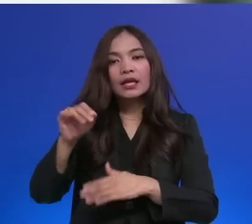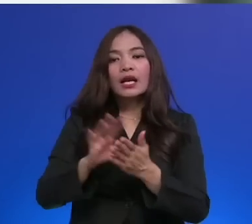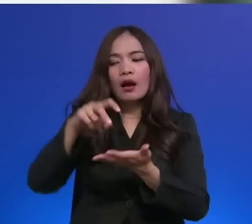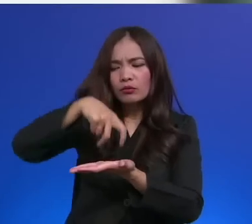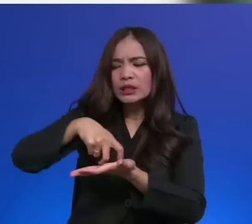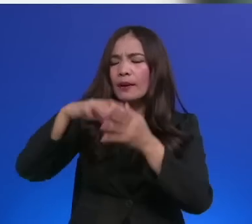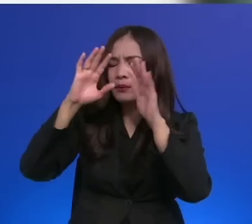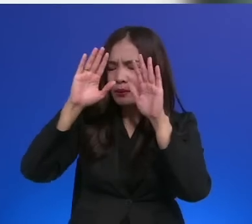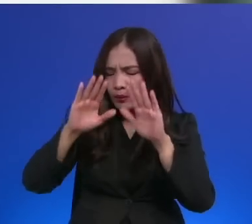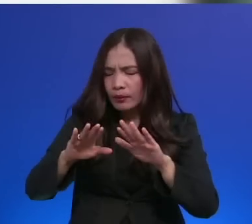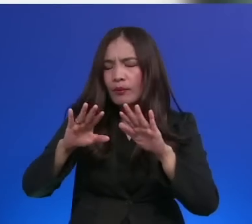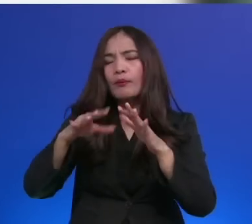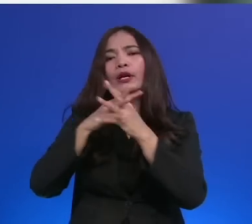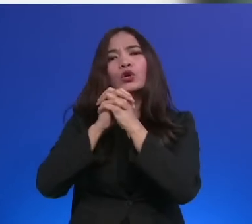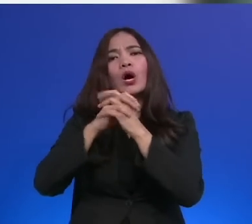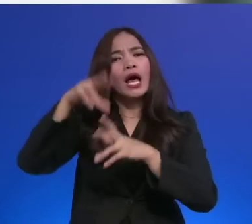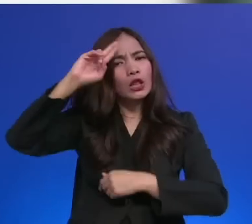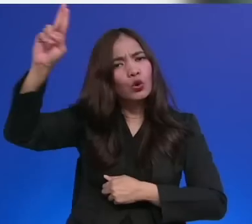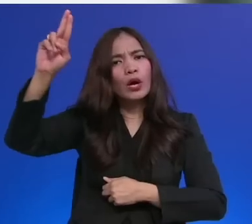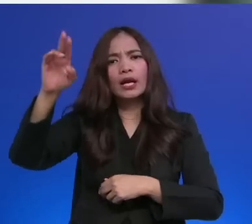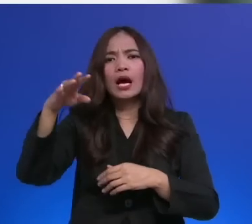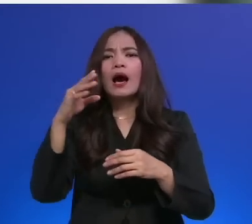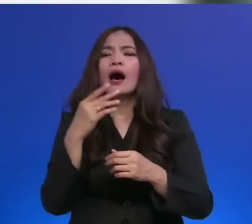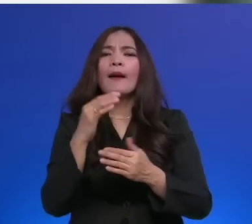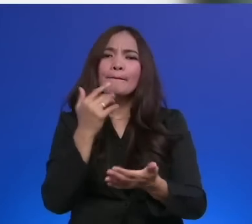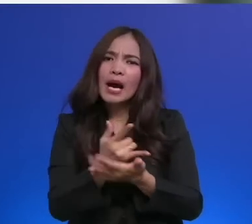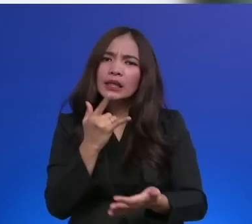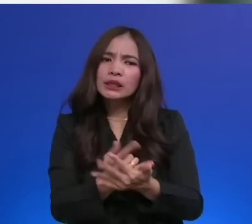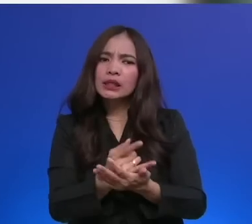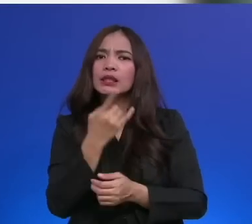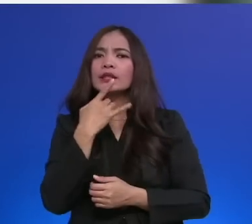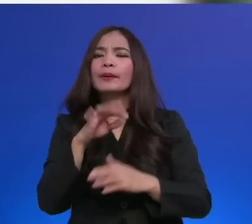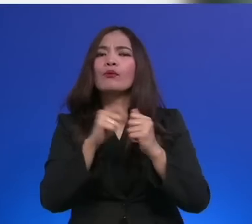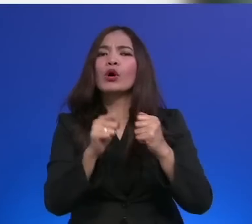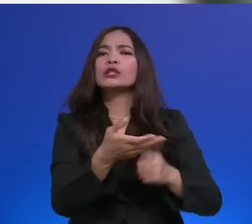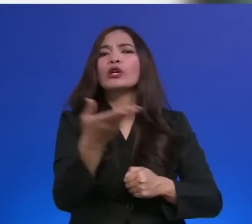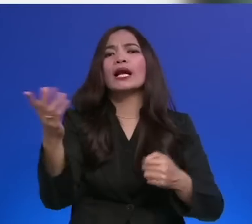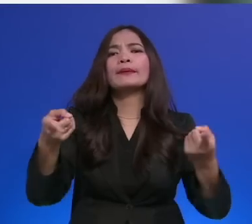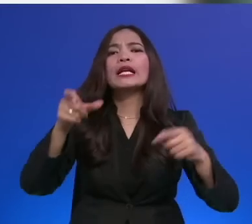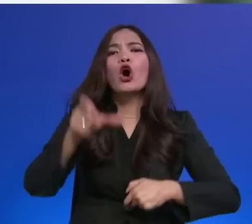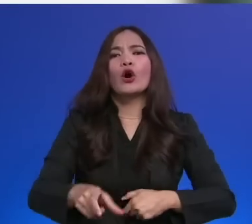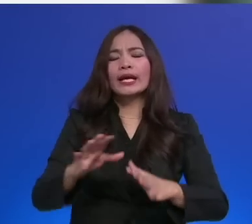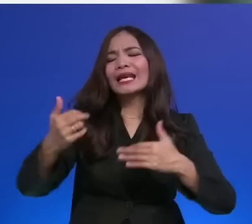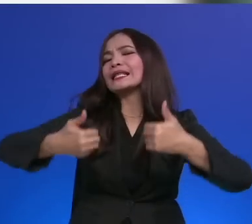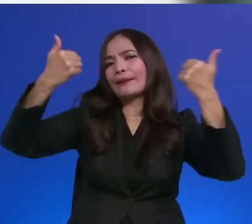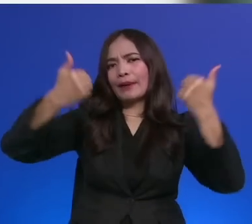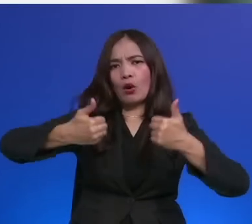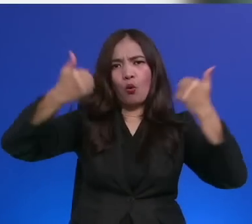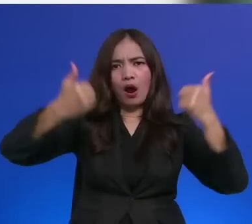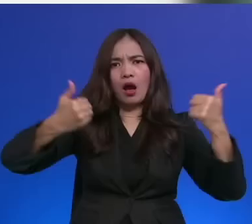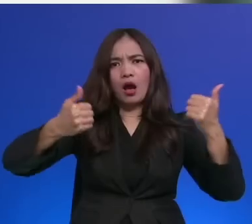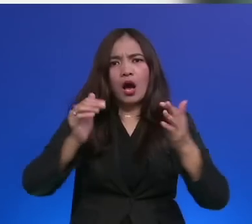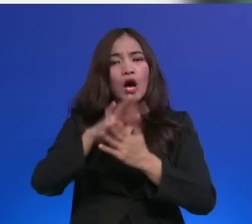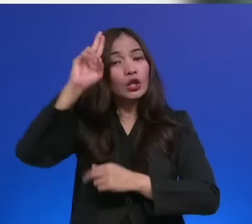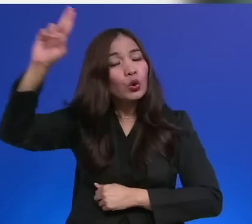Tuhan, Tuhan pasti menandai, pasti Tuhan mengistimewakan saudara. Tuhan tidak mungkin